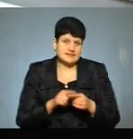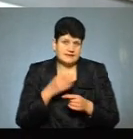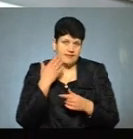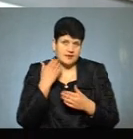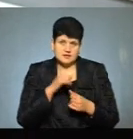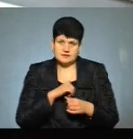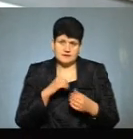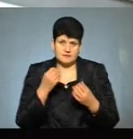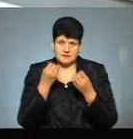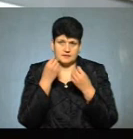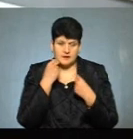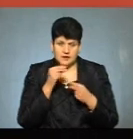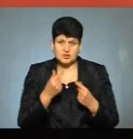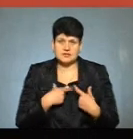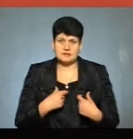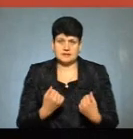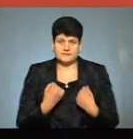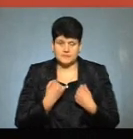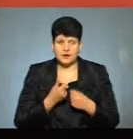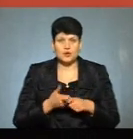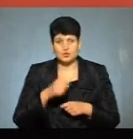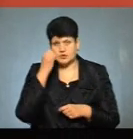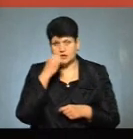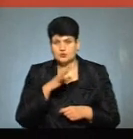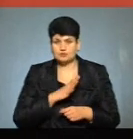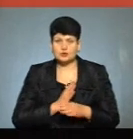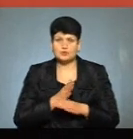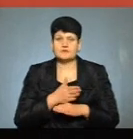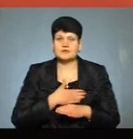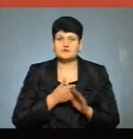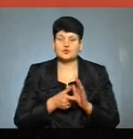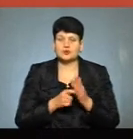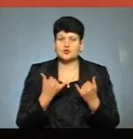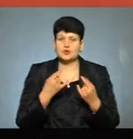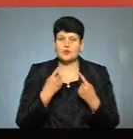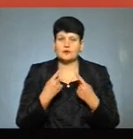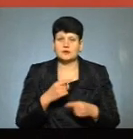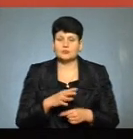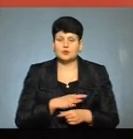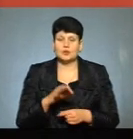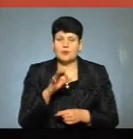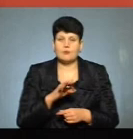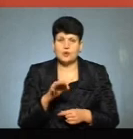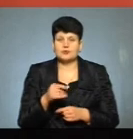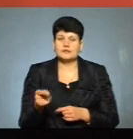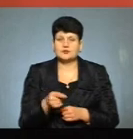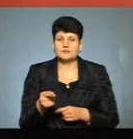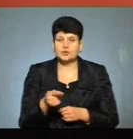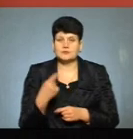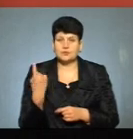себе вберегти. Юж, я вам дякую, що були гостями нашої студії. Ми сьогодні говорили про те, що на